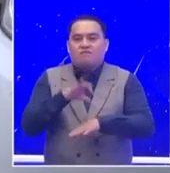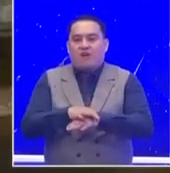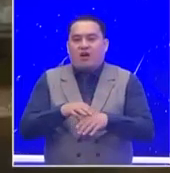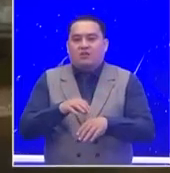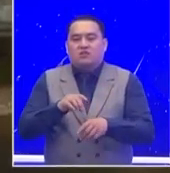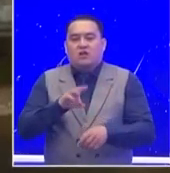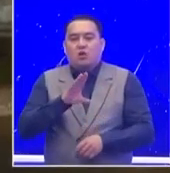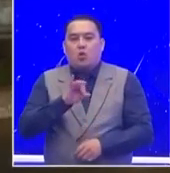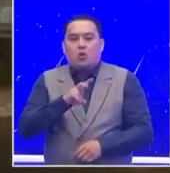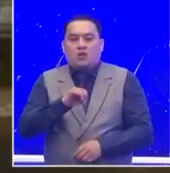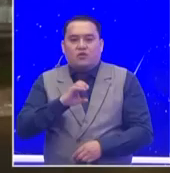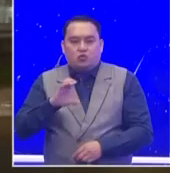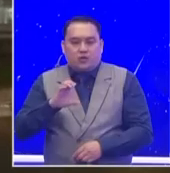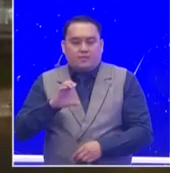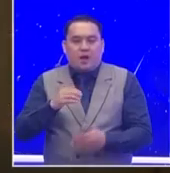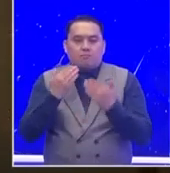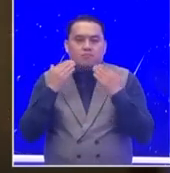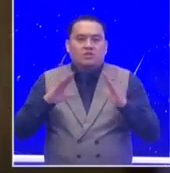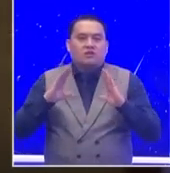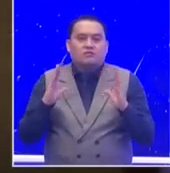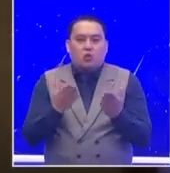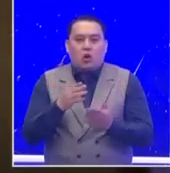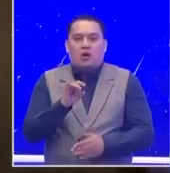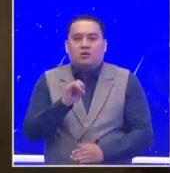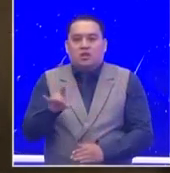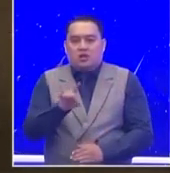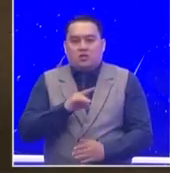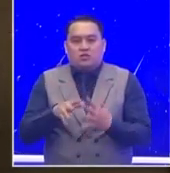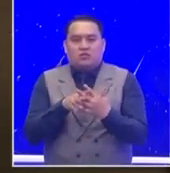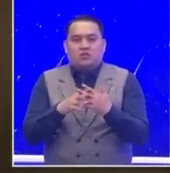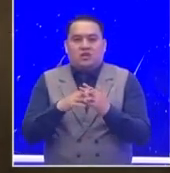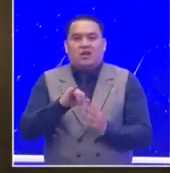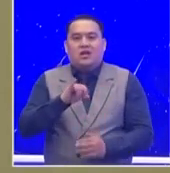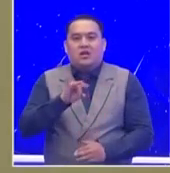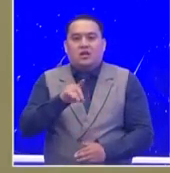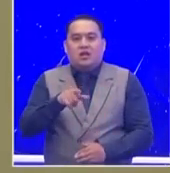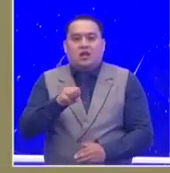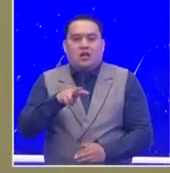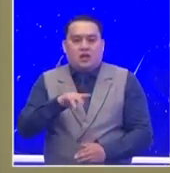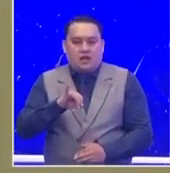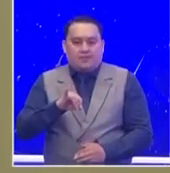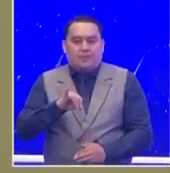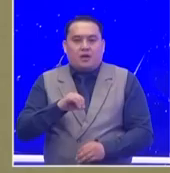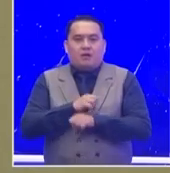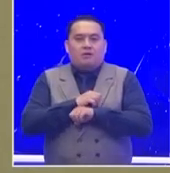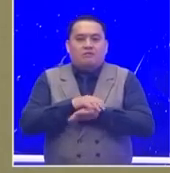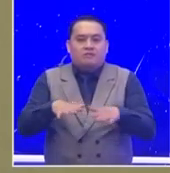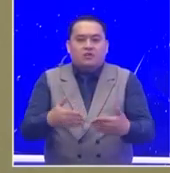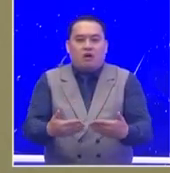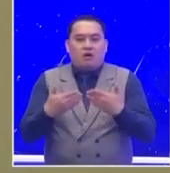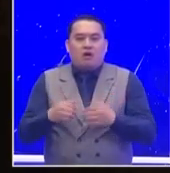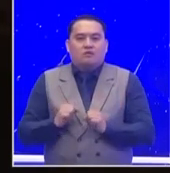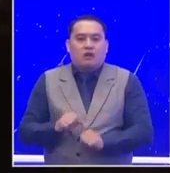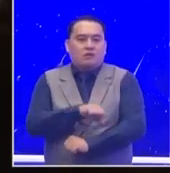заражения коронавирусом. Последний случай выявлен в Карасайском районе в поселке Эргеле. В целях недопущения распространения инфекции